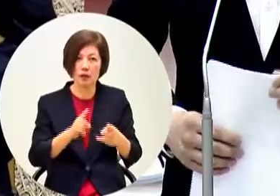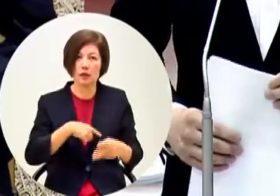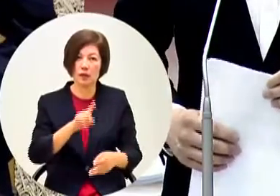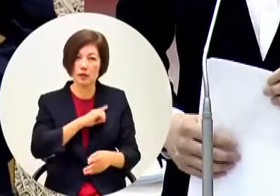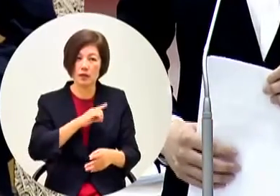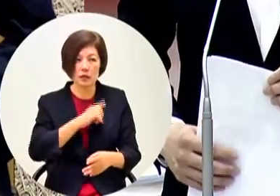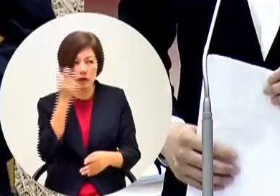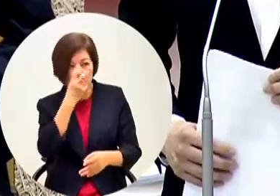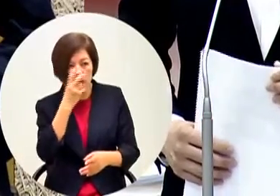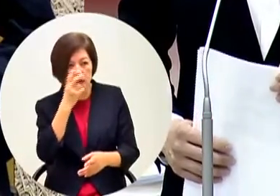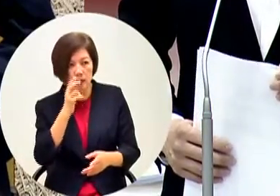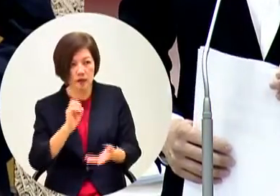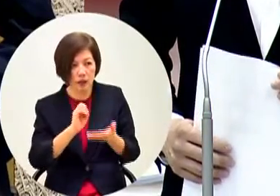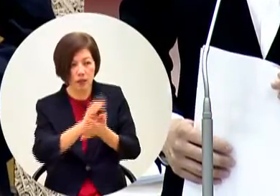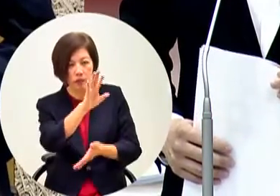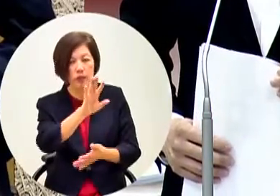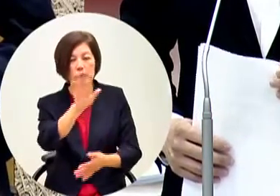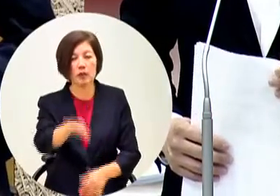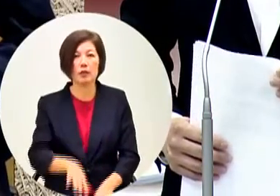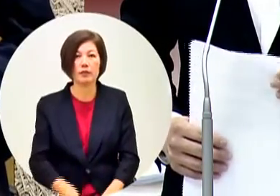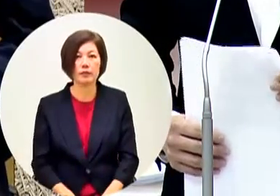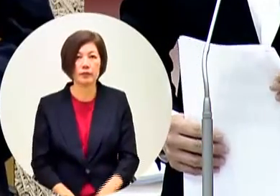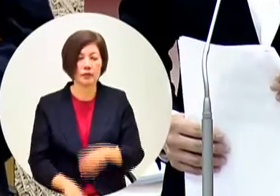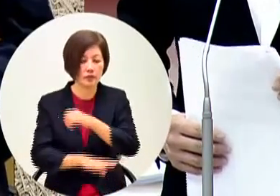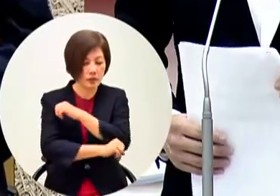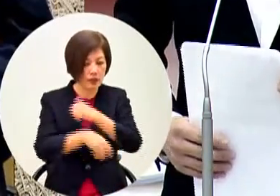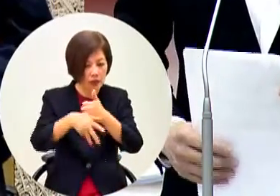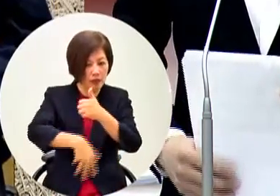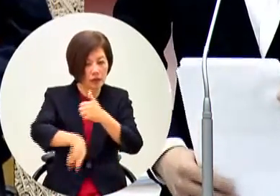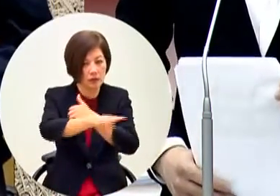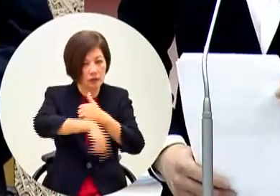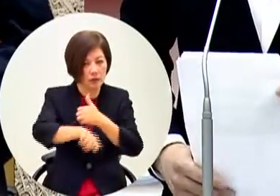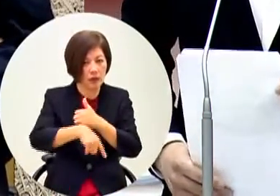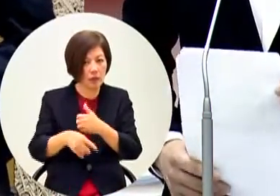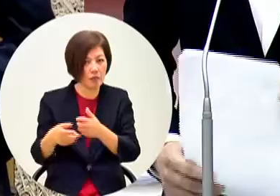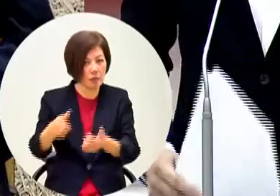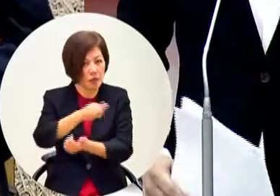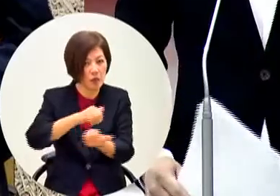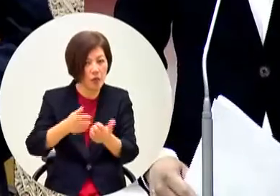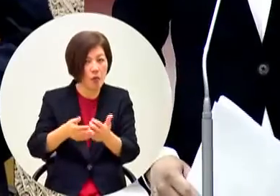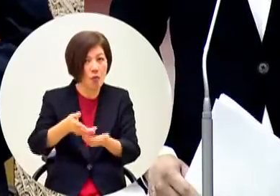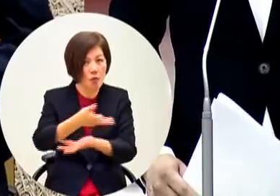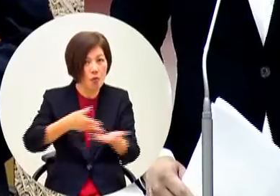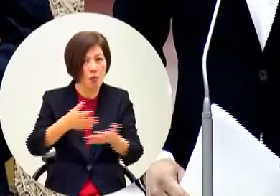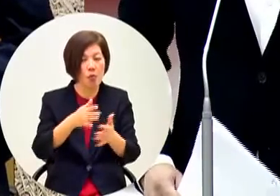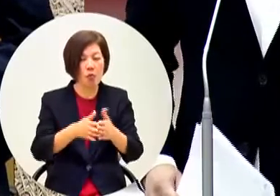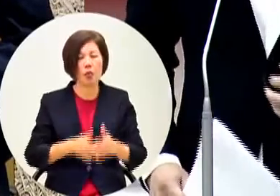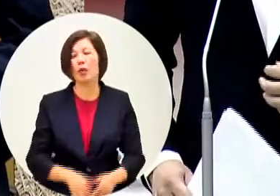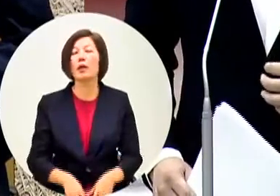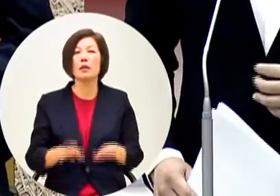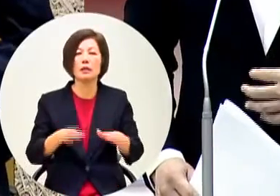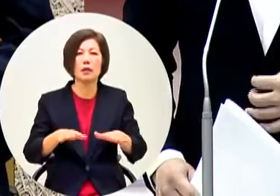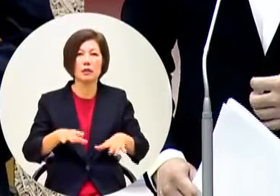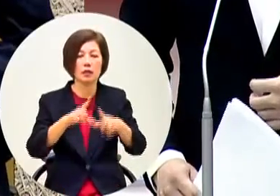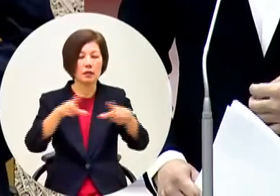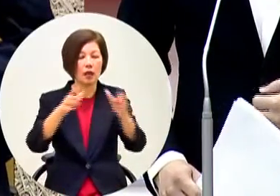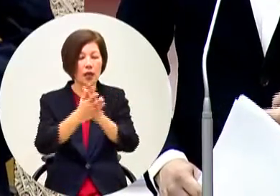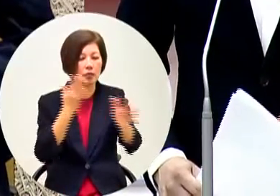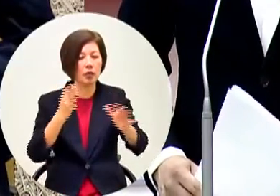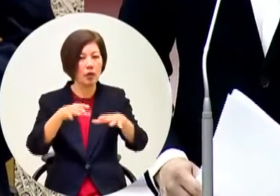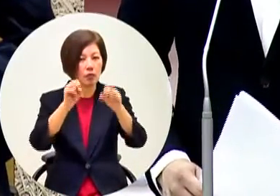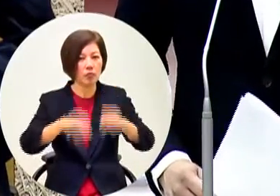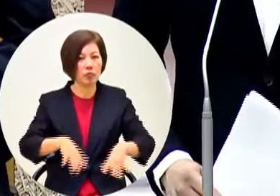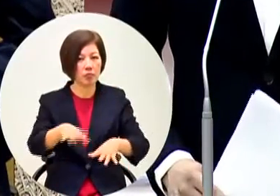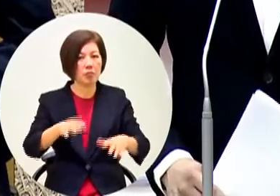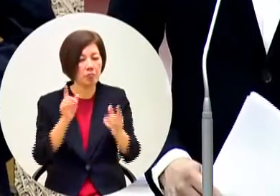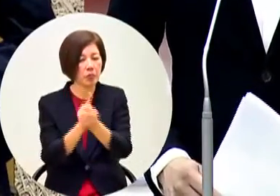为你应该要跟基层多互动，多听他们心声。 是。 现在呢，整个拆除大队面临到一个非常严重的危机，